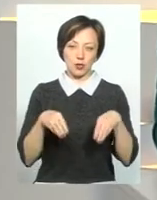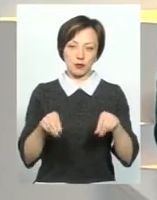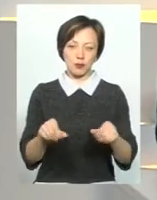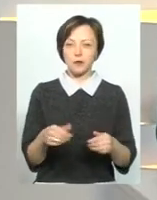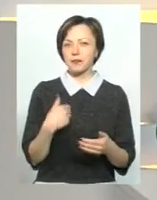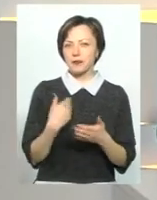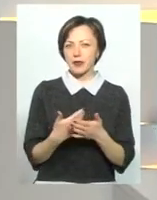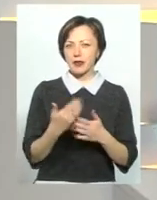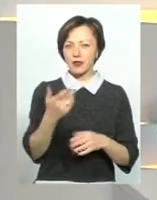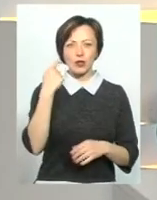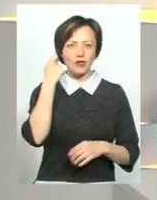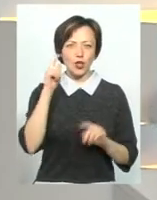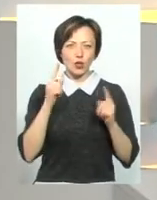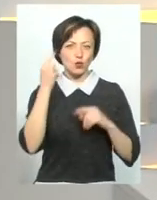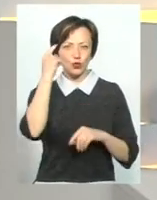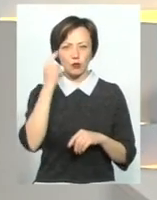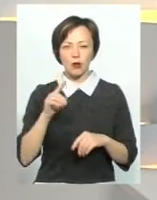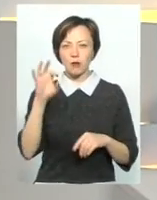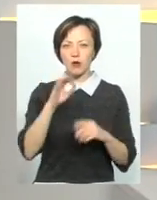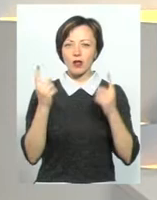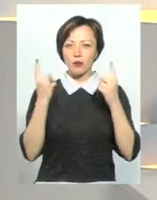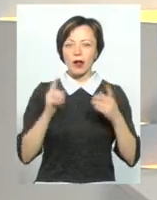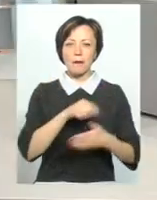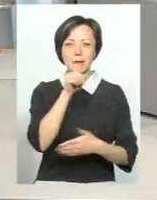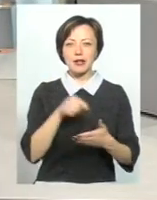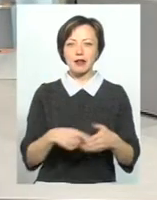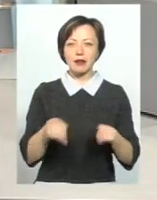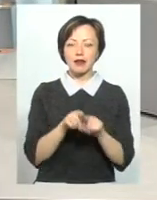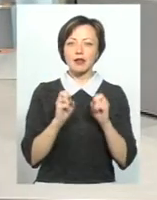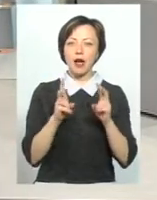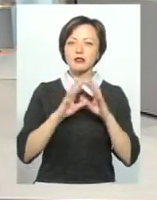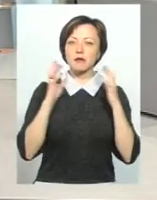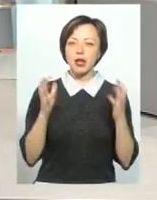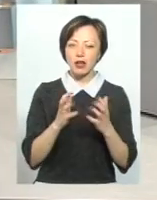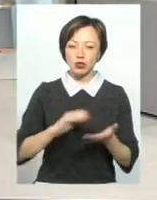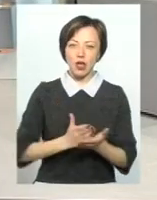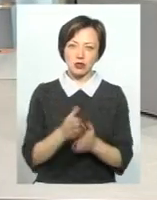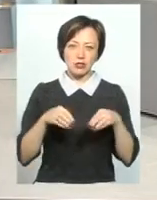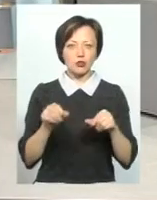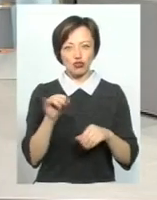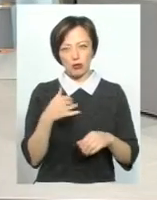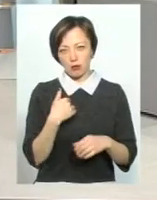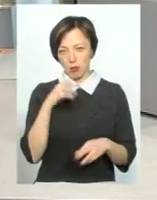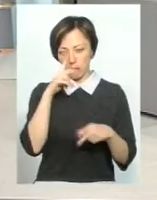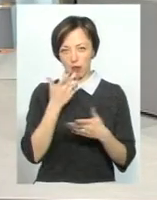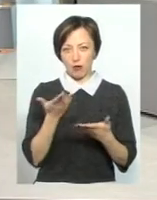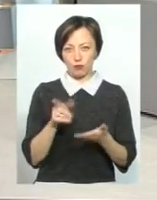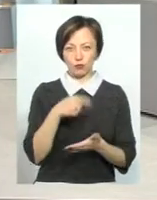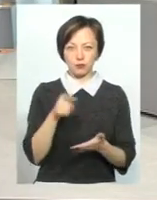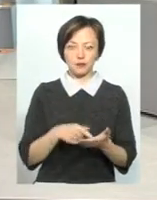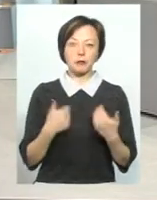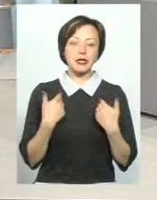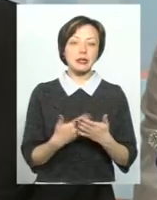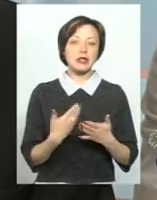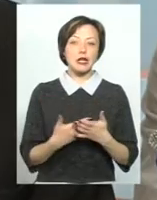мені здається, в твоєму віці ще не дуже замислюються над глобальними питаннями, такими от як збереження якості землі. Чи може я помиляюсь? Мені